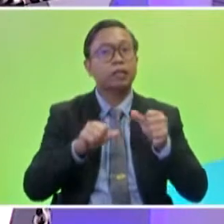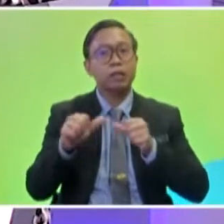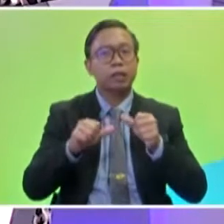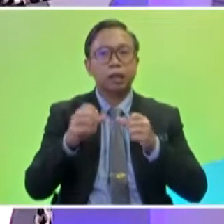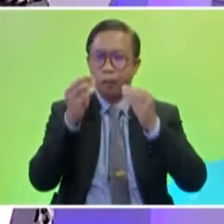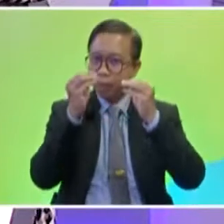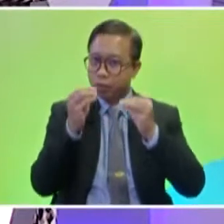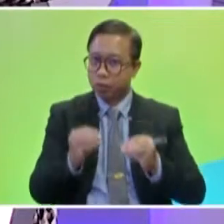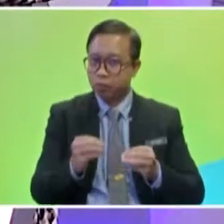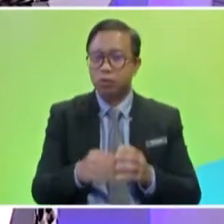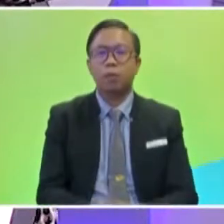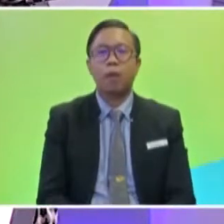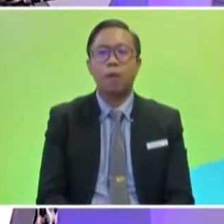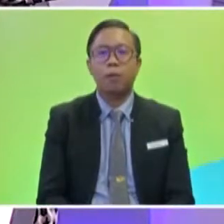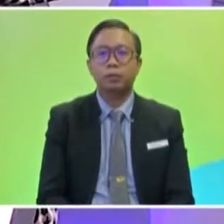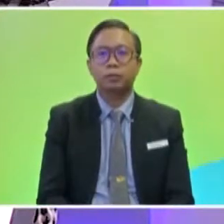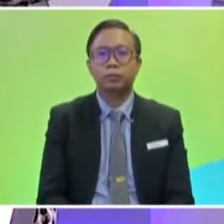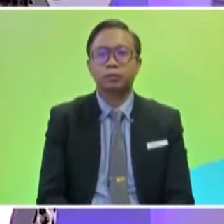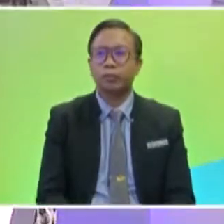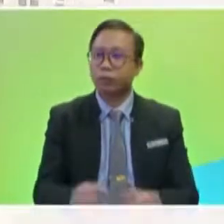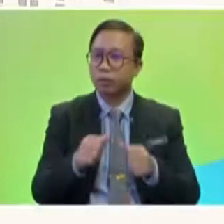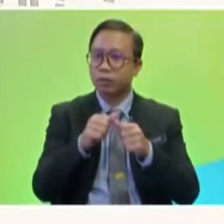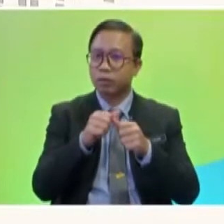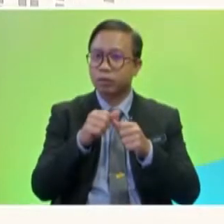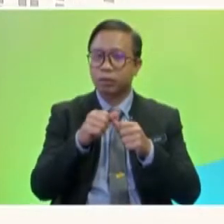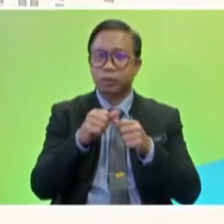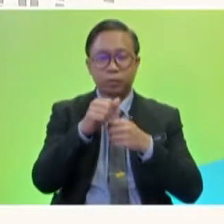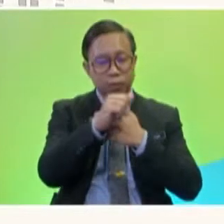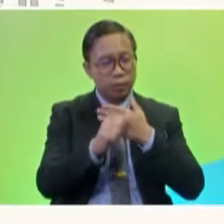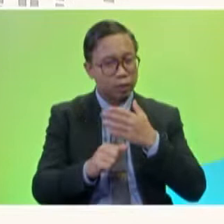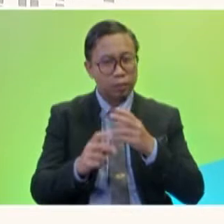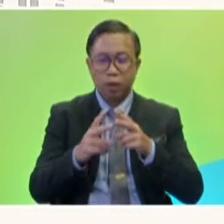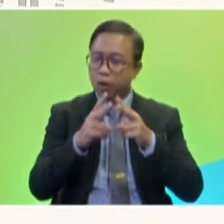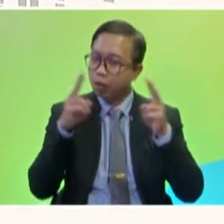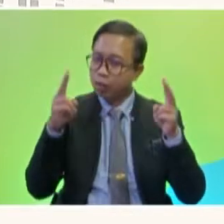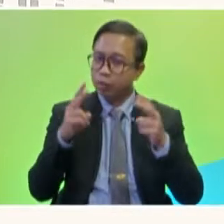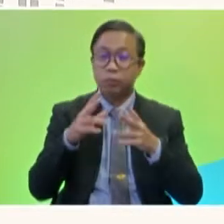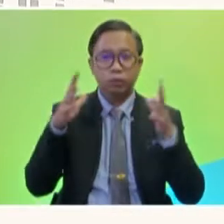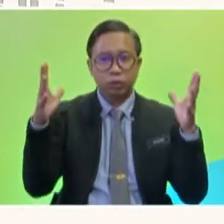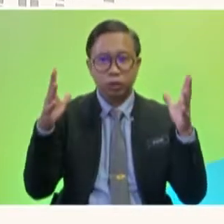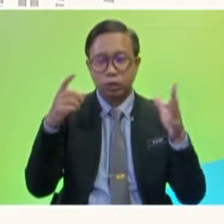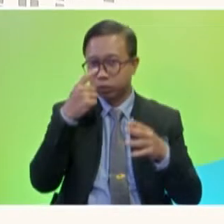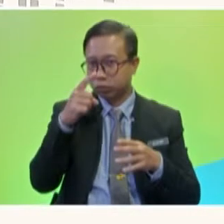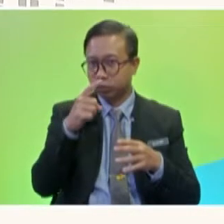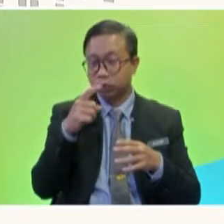Oke activity manusia merupakan ancaman yang paling besar kepada hewan dan tumbuh-tumbuhan